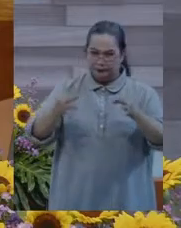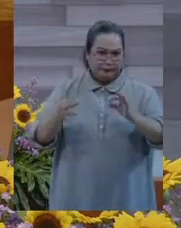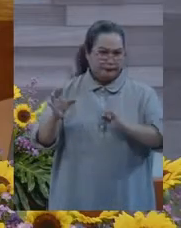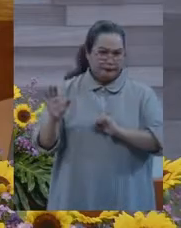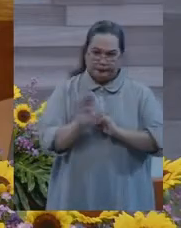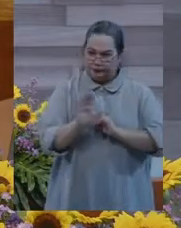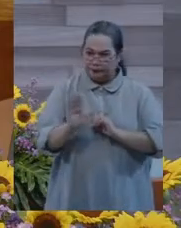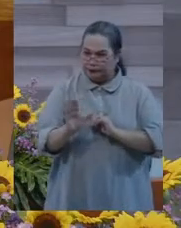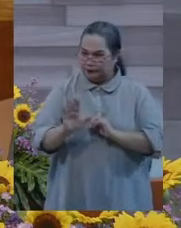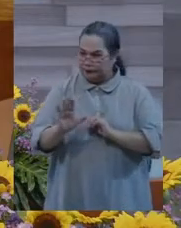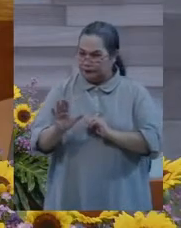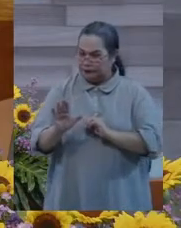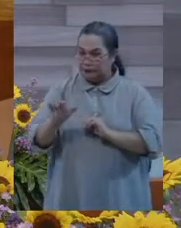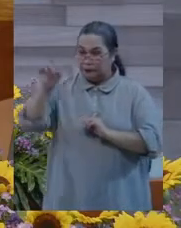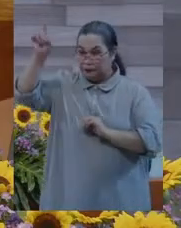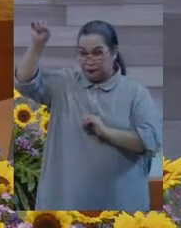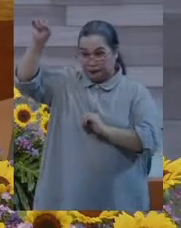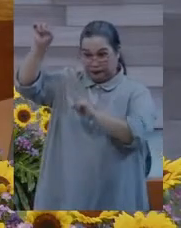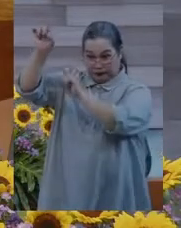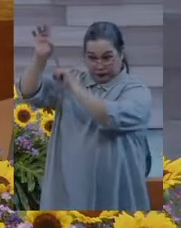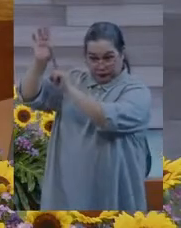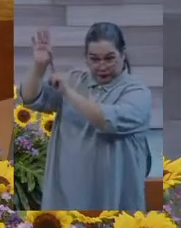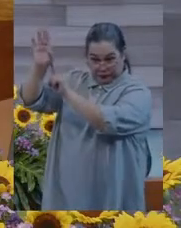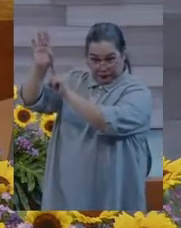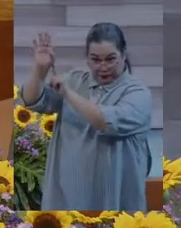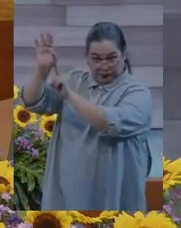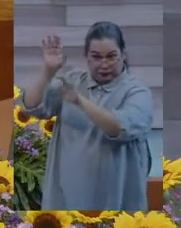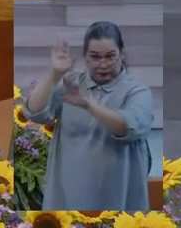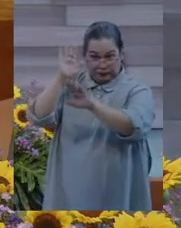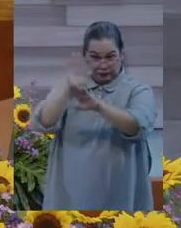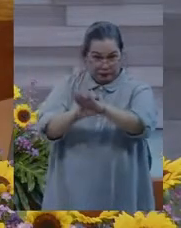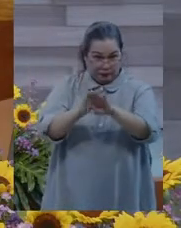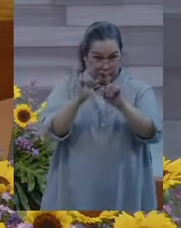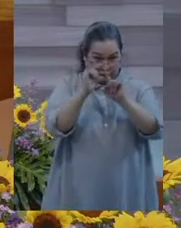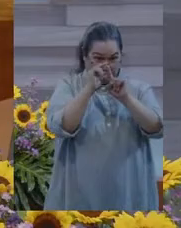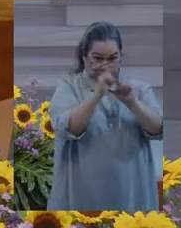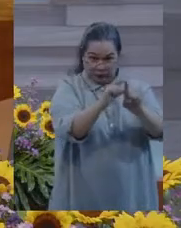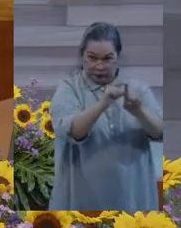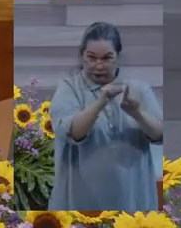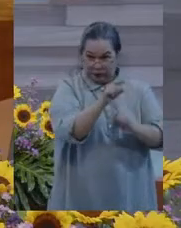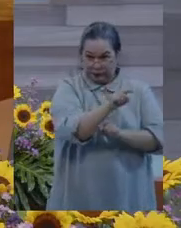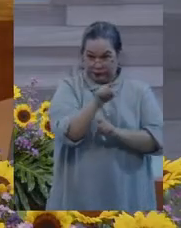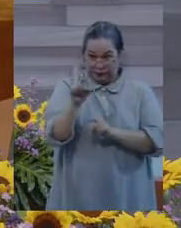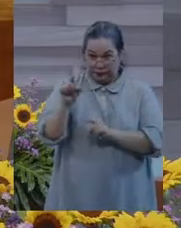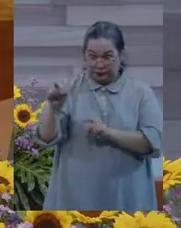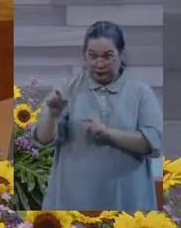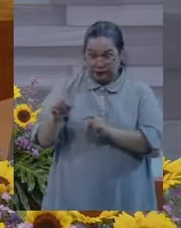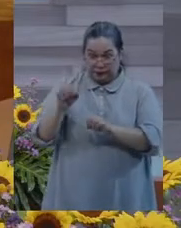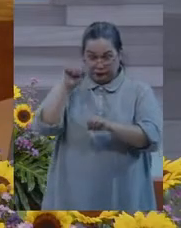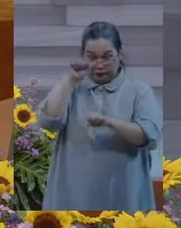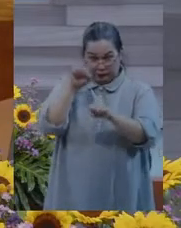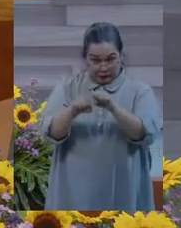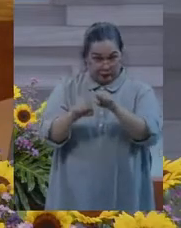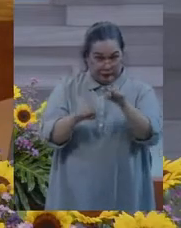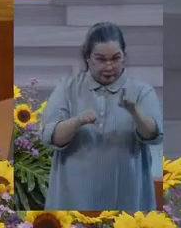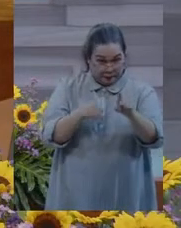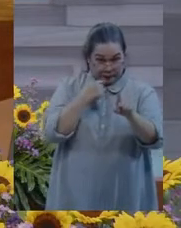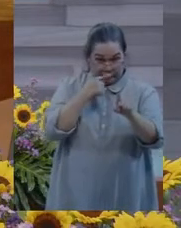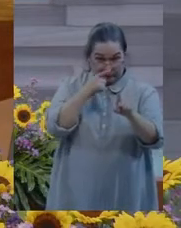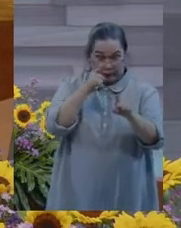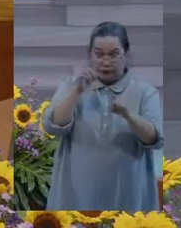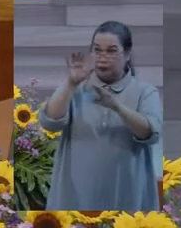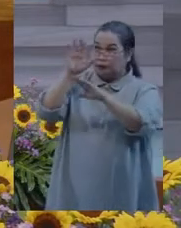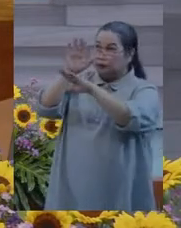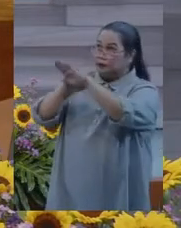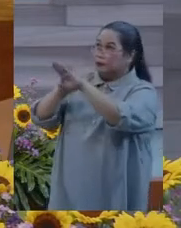Ang sabi niya, the Lord rebuke you. Tumawag siya sa pangalan ng Panginoon